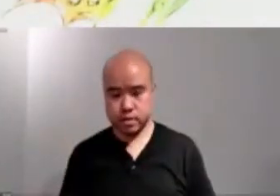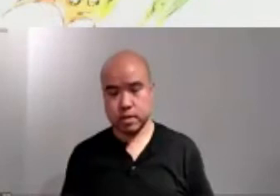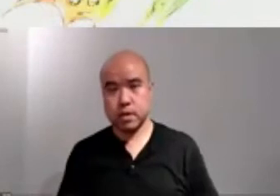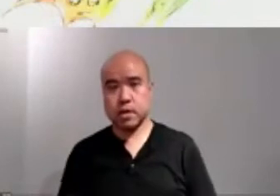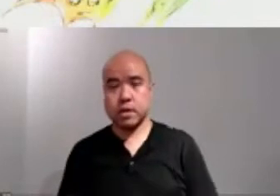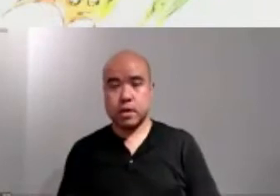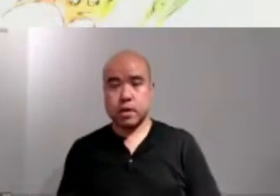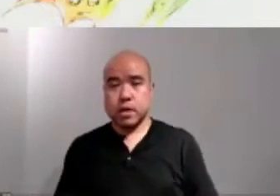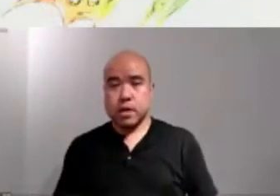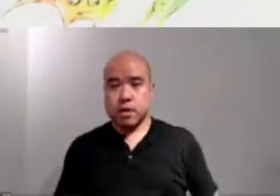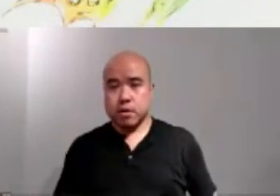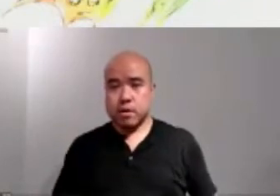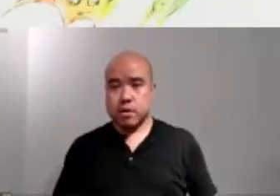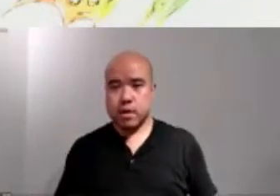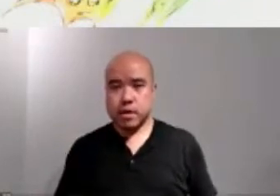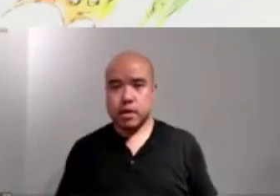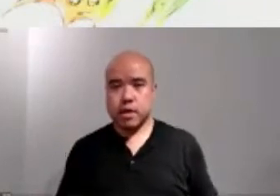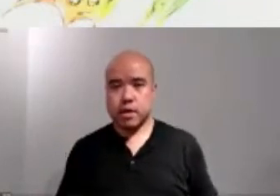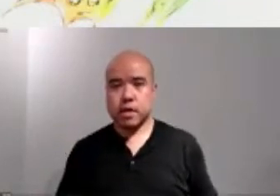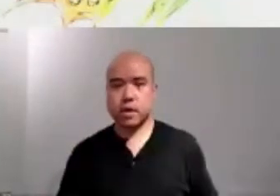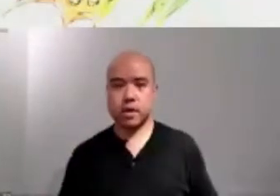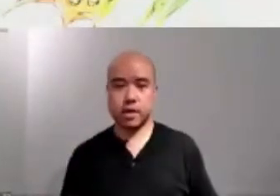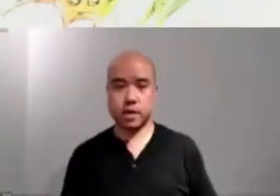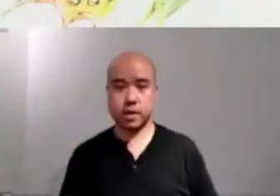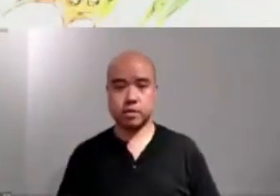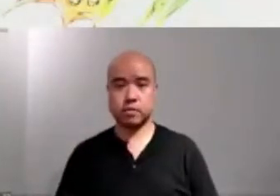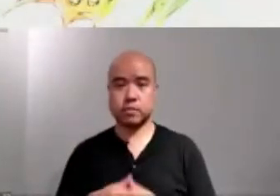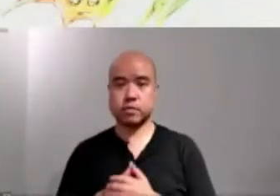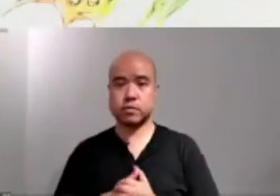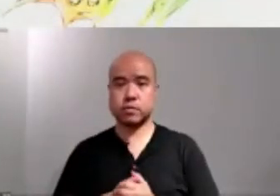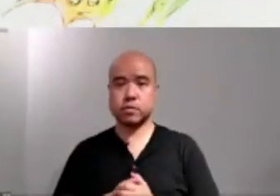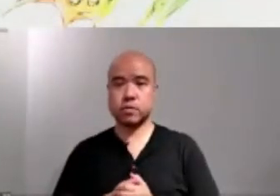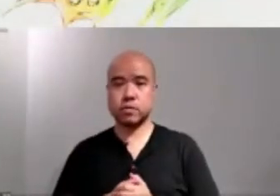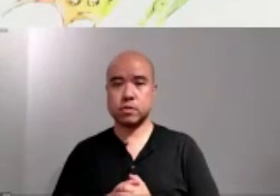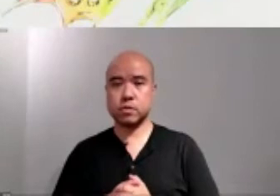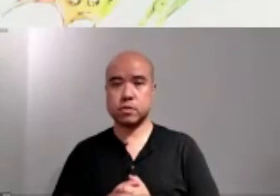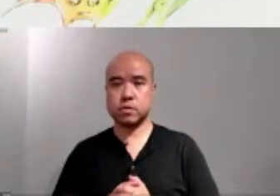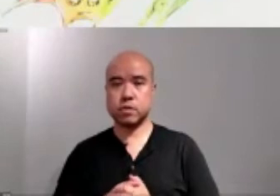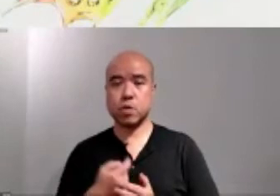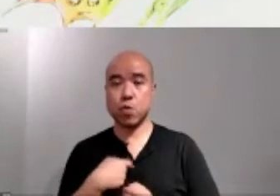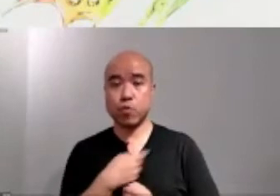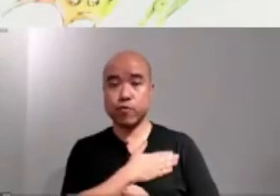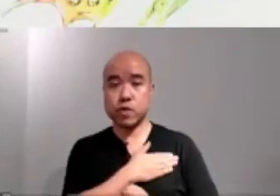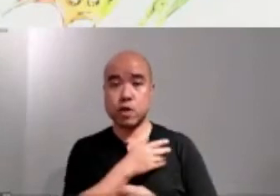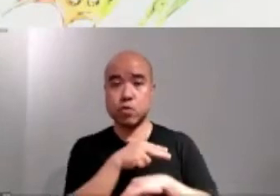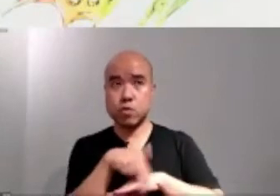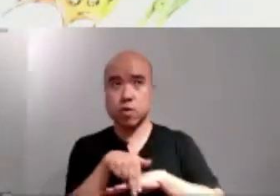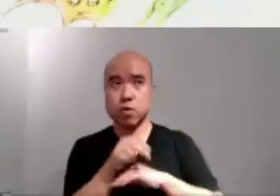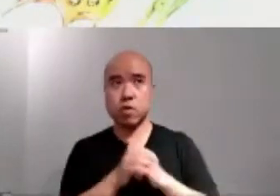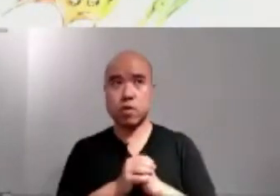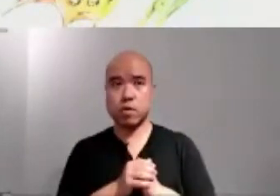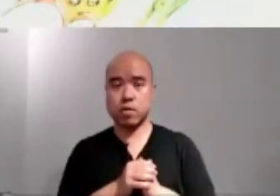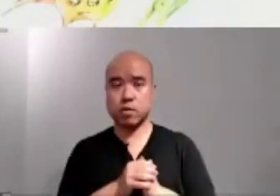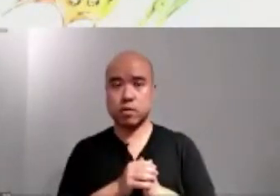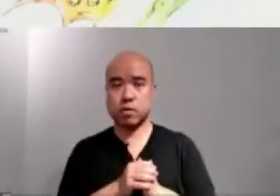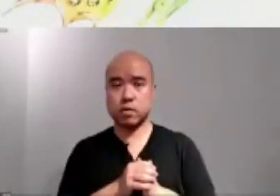都在这里，其实他都是我的 partner。我们分別是負責，我是負責創作啦，咁佢負責喺商